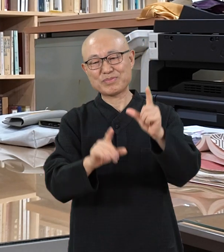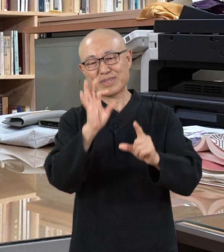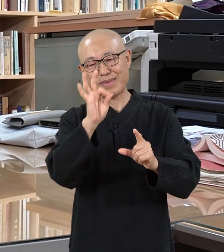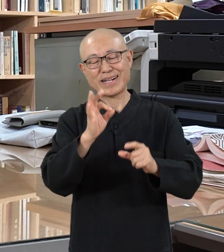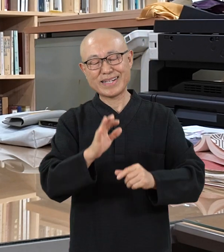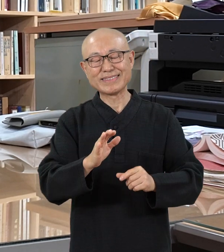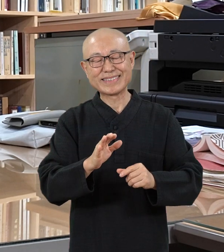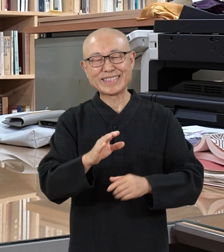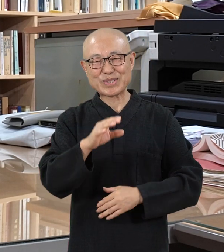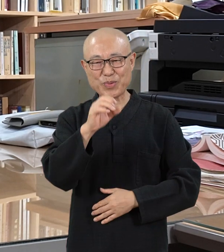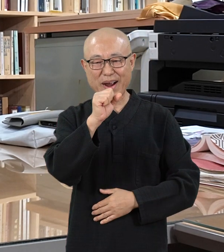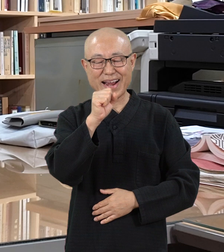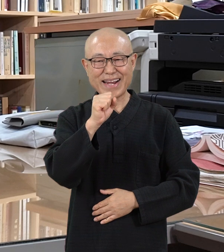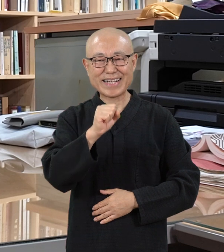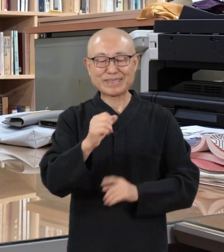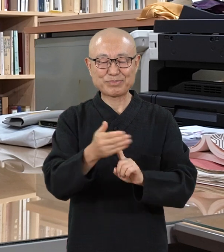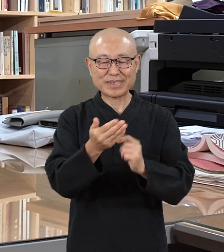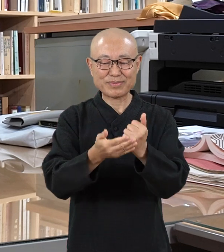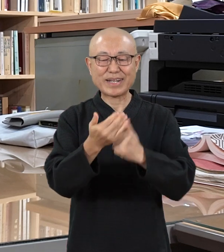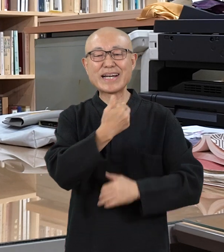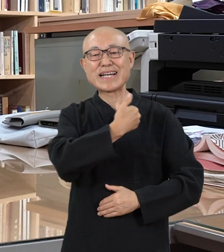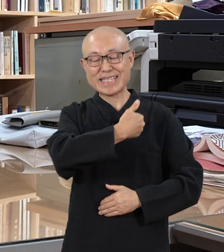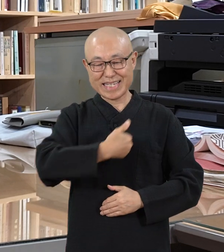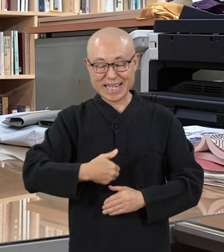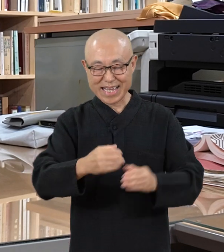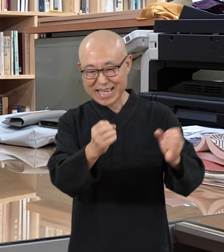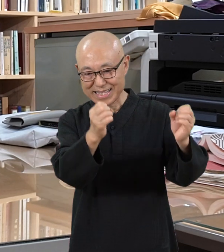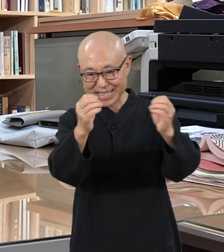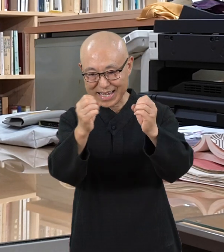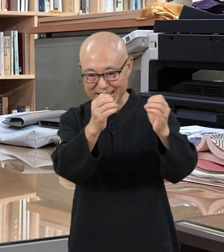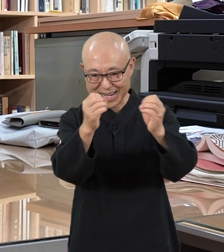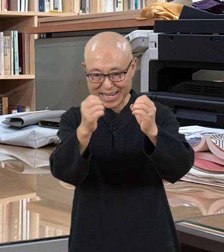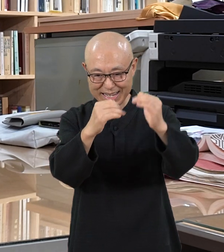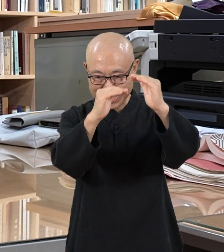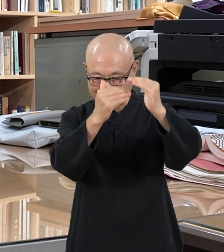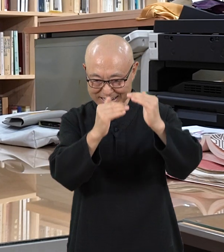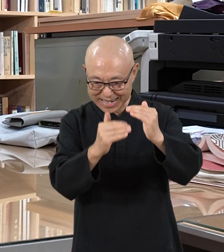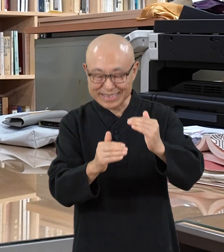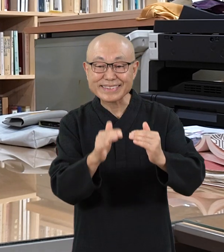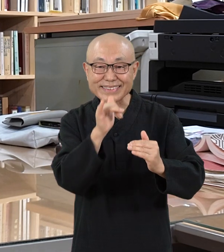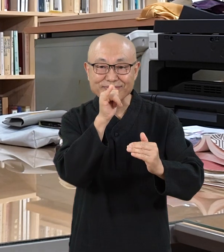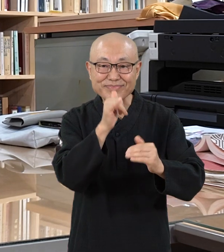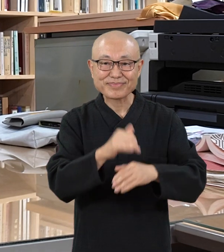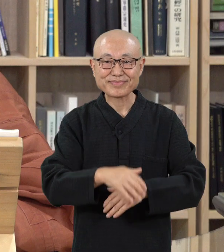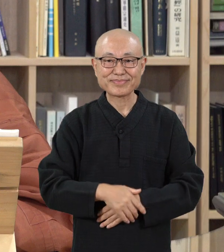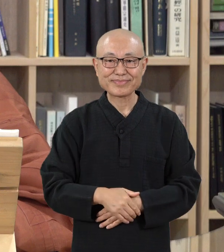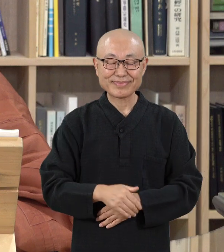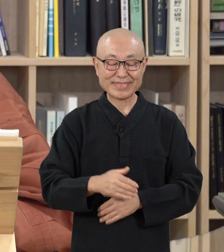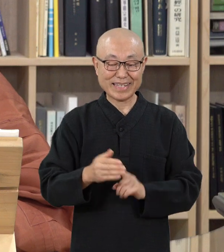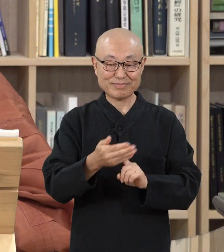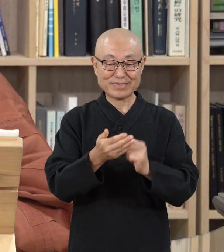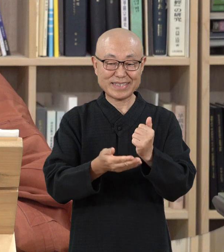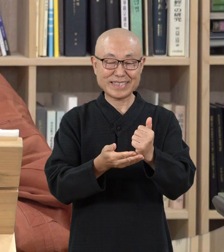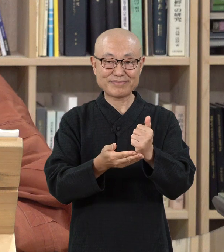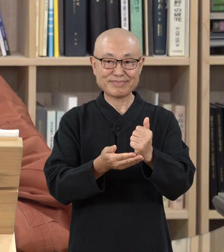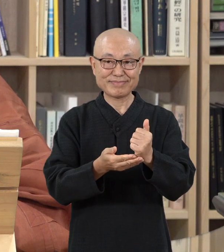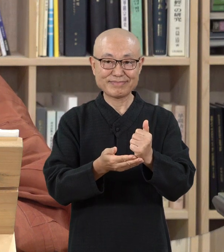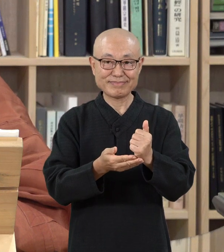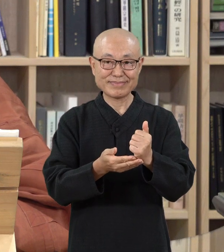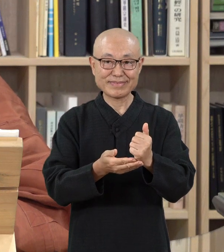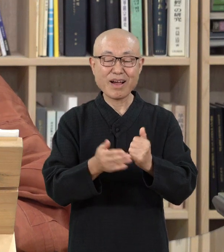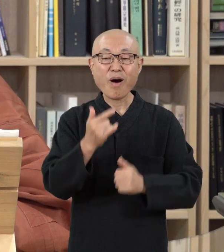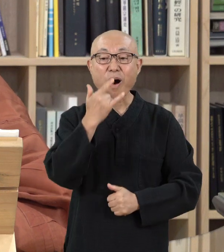그런 이야기들이 부처님과 제자의 대화 속에 서로 이제 전해집니다. 그럼 부처님께서